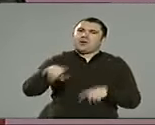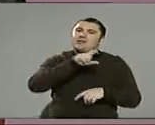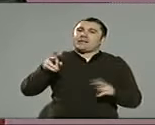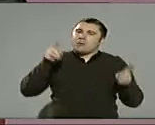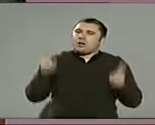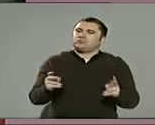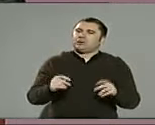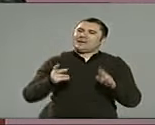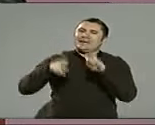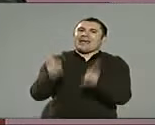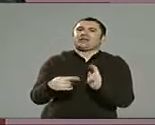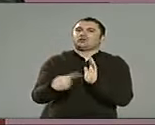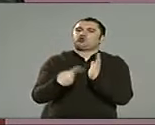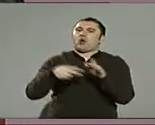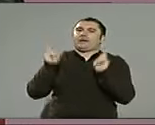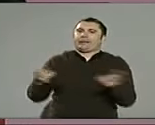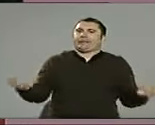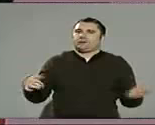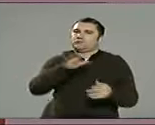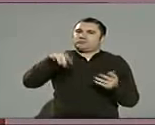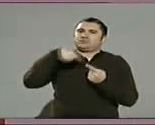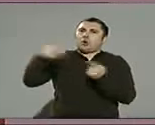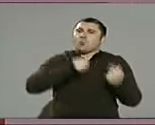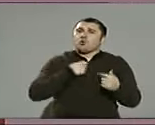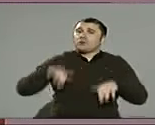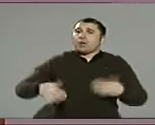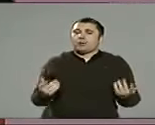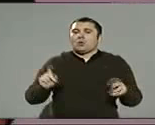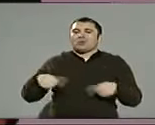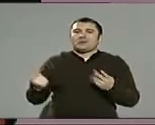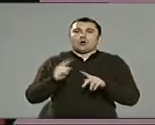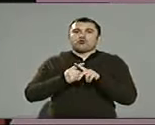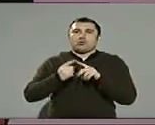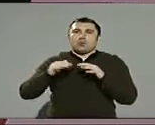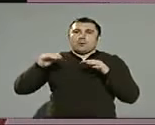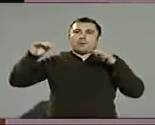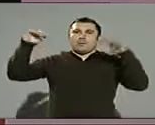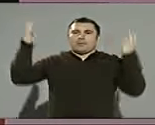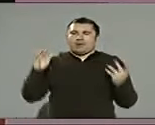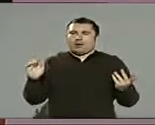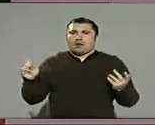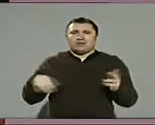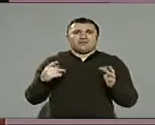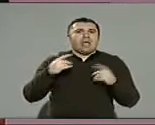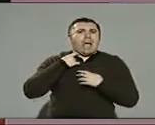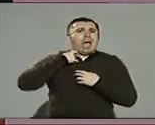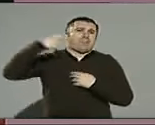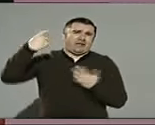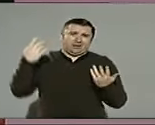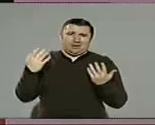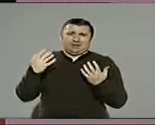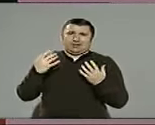wir. Wir müssen Schulden abbauen. Zu hohe Schulden bringen uns in immer größere Abhängigkeiten von